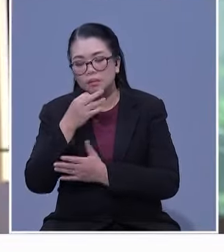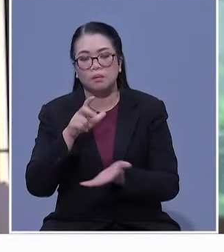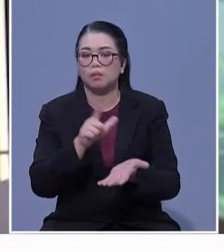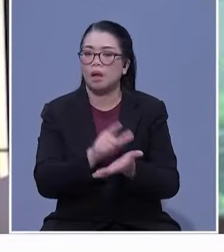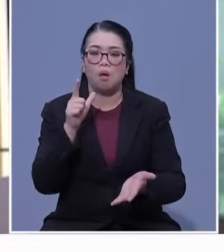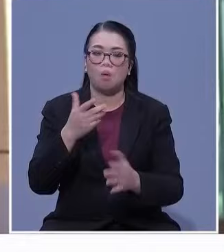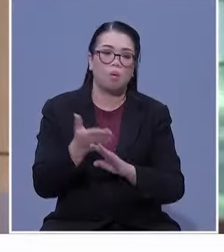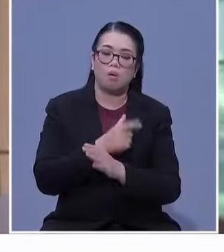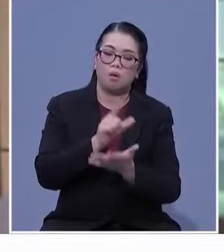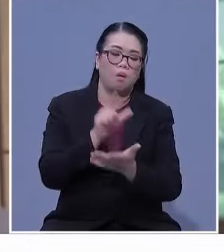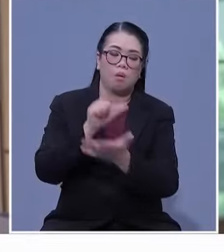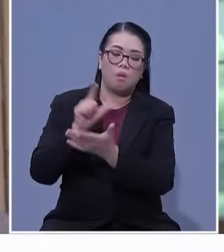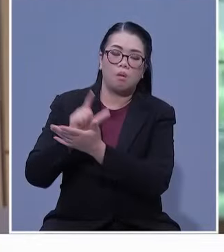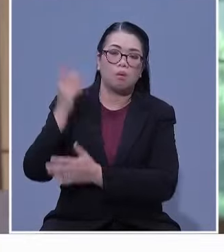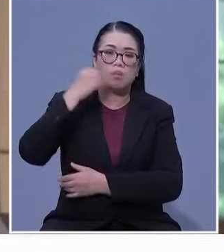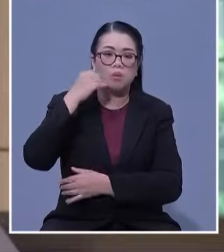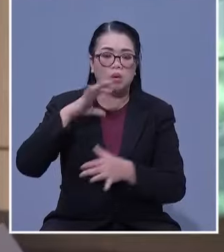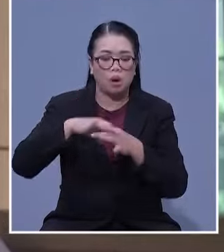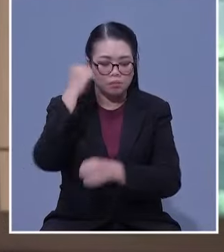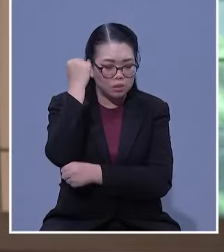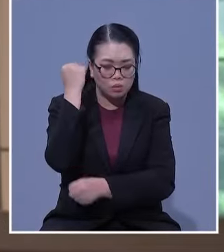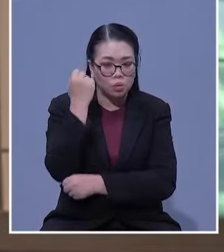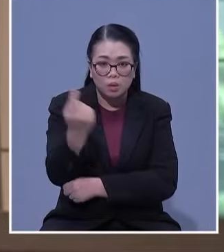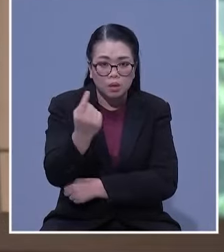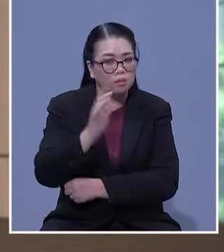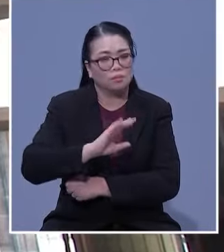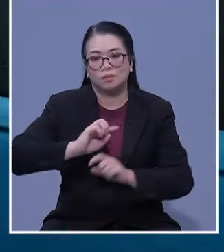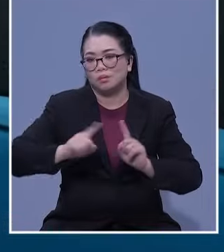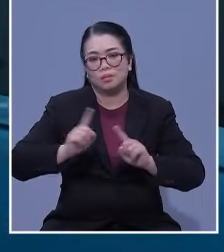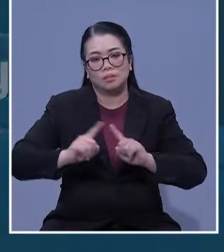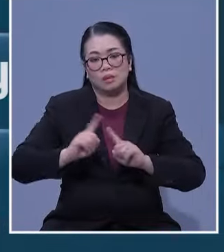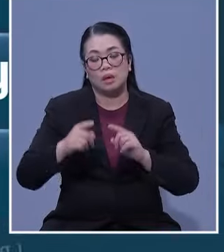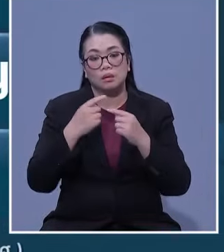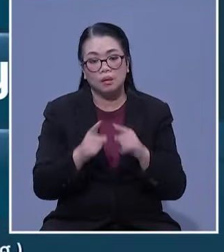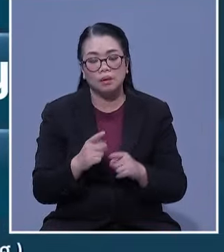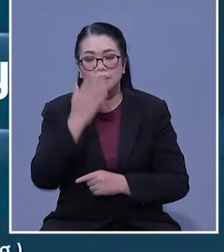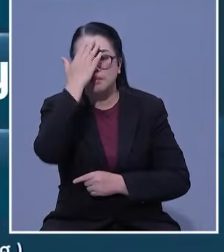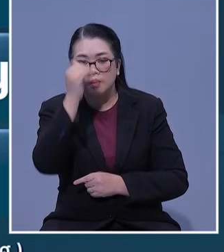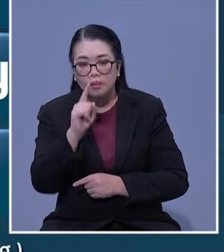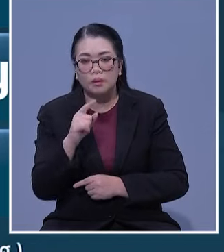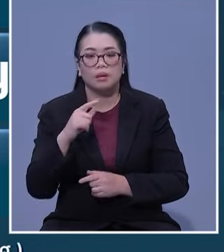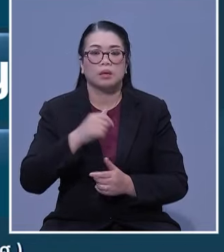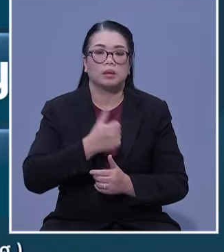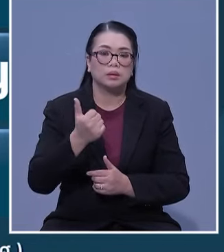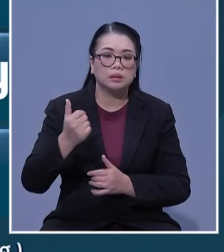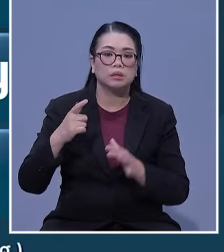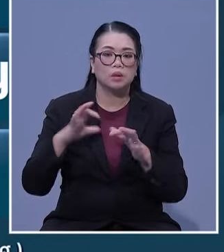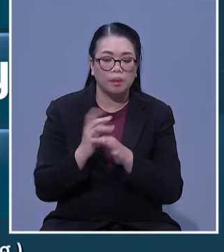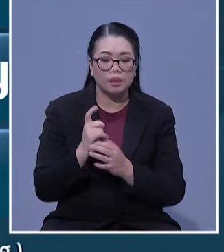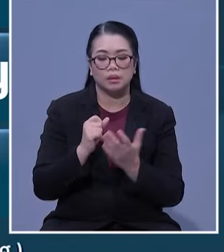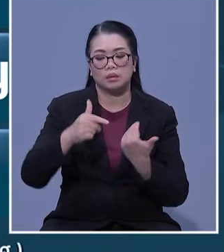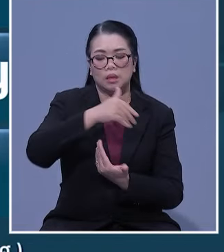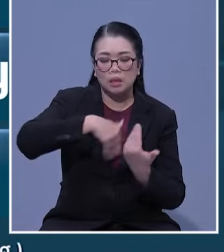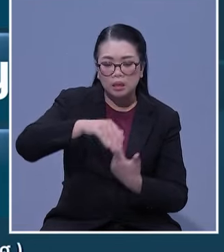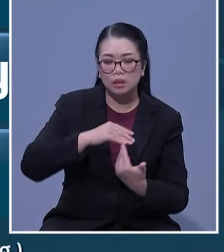กลางครรภเนี่ยอันนี้ไม่ได้มาจากเรื่องความยากจนเพียงอย่างเดียวเหมือนกับในอดีตนะครับเพราะอย่าลืมว่าปัจจัยอื่นก็สำคัญทั้งเรื่อง